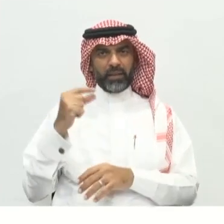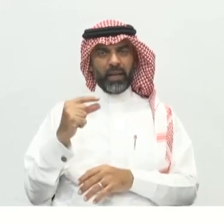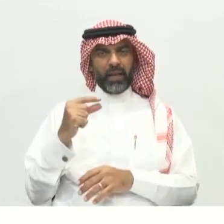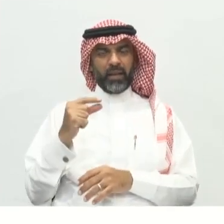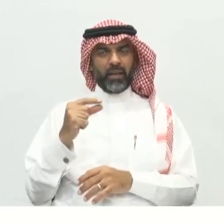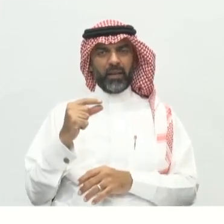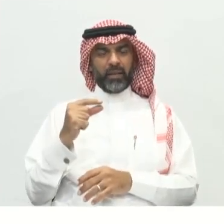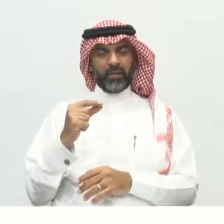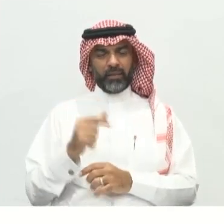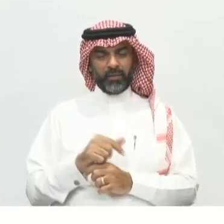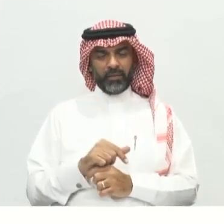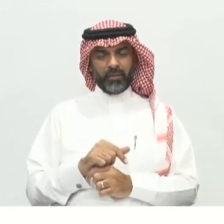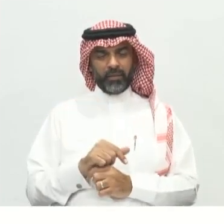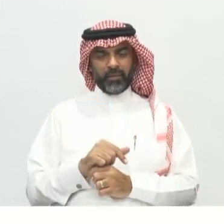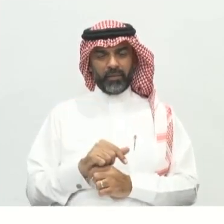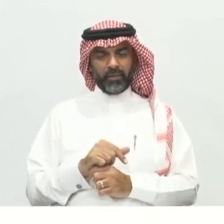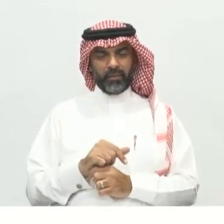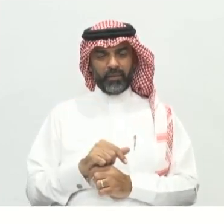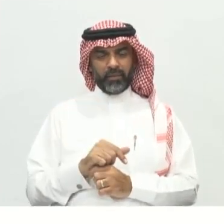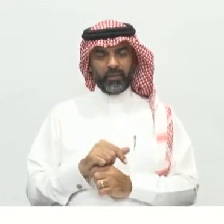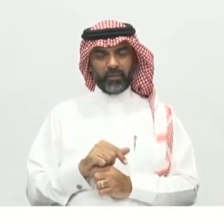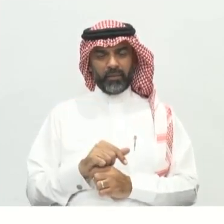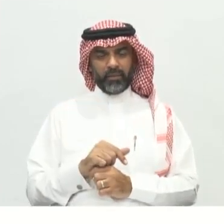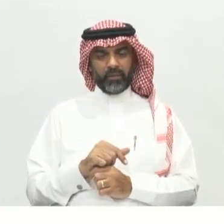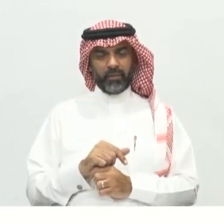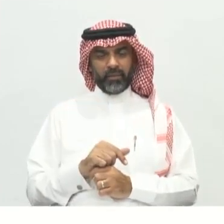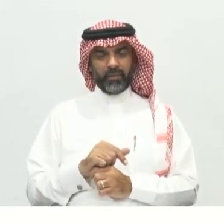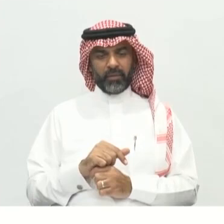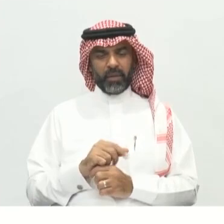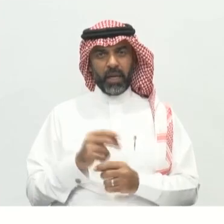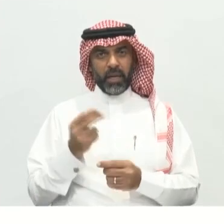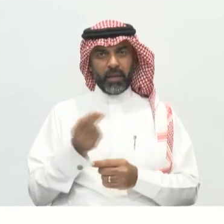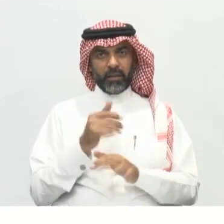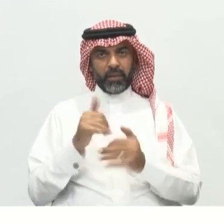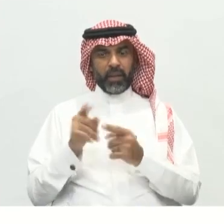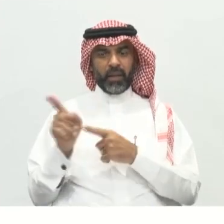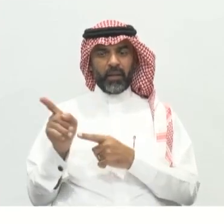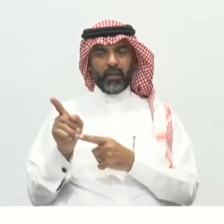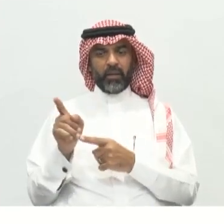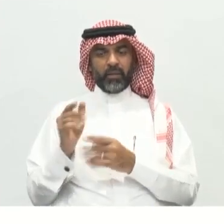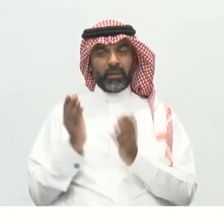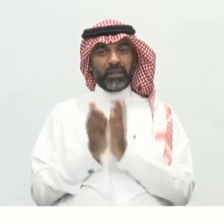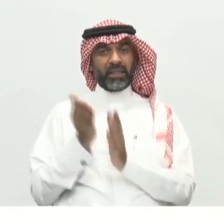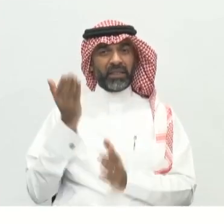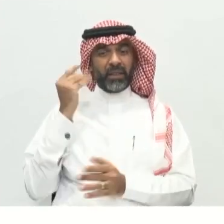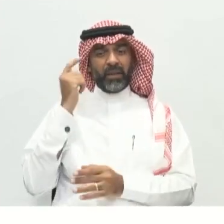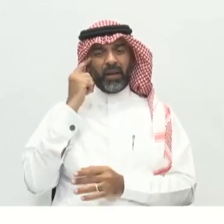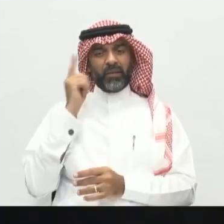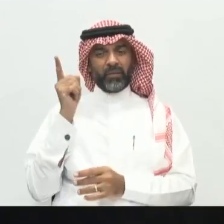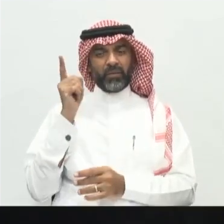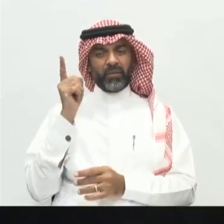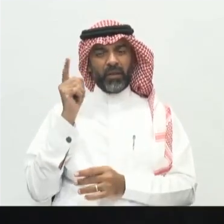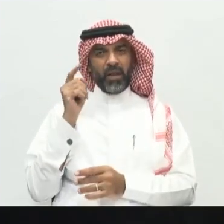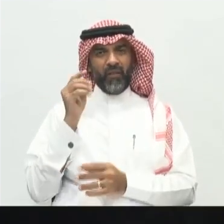الموقع الانطلاق الى موقع النهايه سيكون رسم المخطط بهذه الطريقه نتذكر في دروس سابقه في الفصل